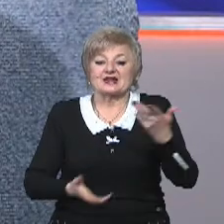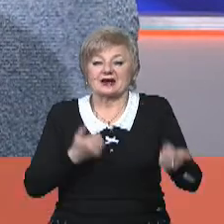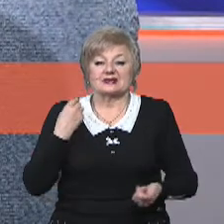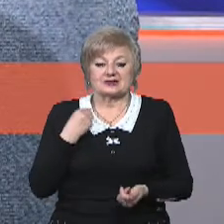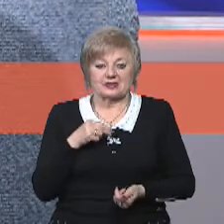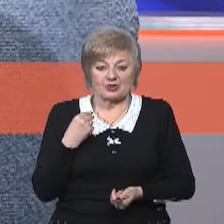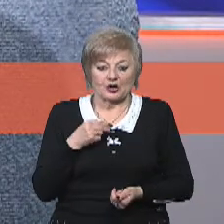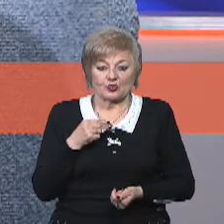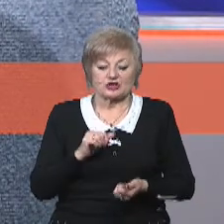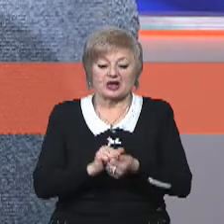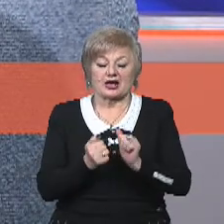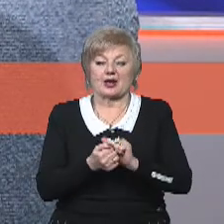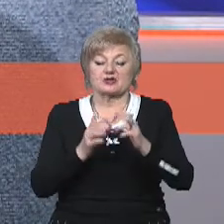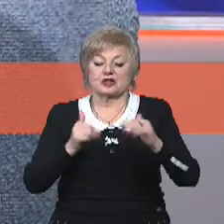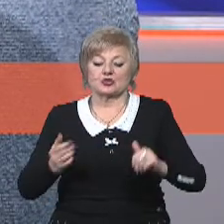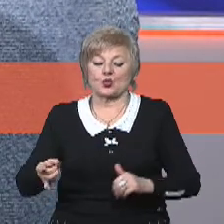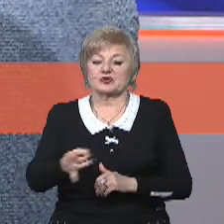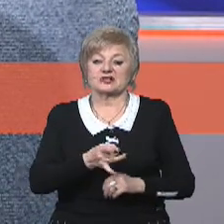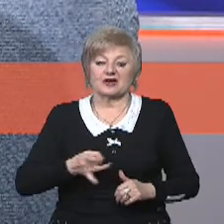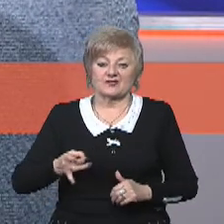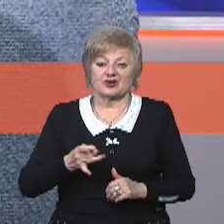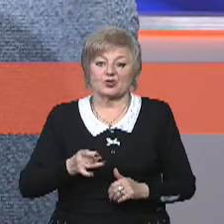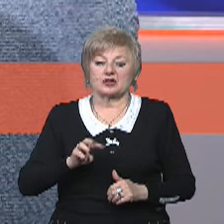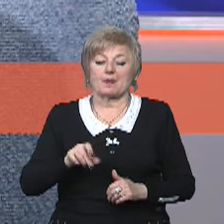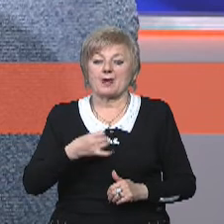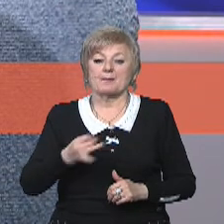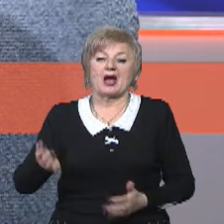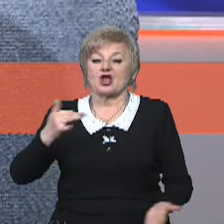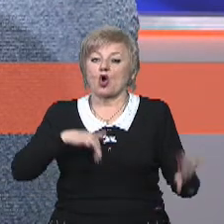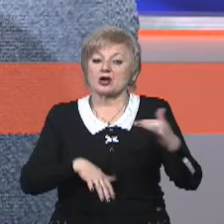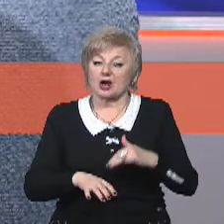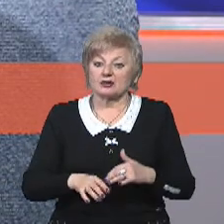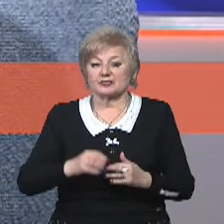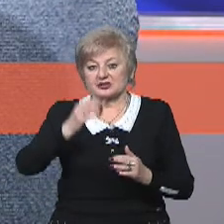археологів на Кам'янко-Дніпровському районі на височині Мамай-гора.